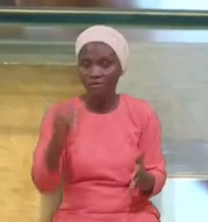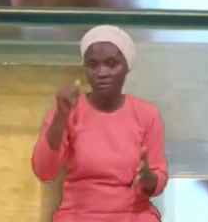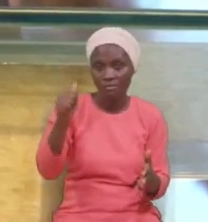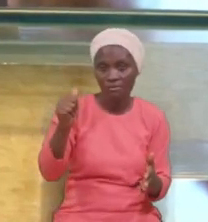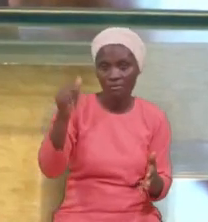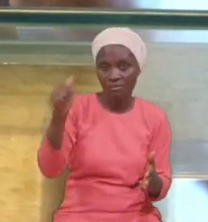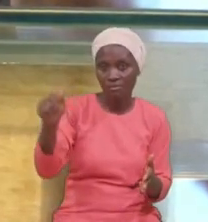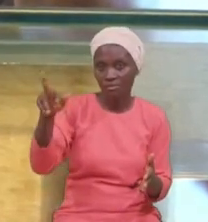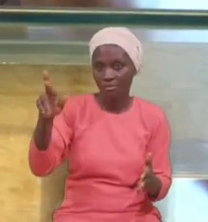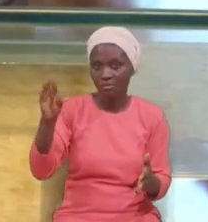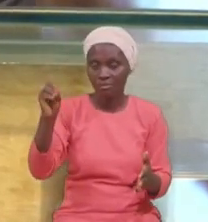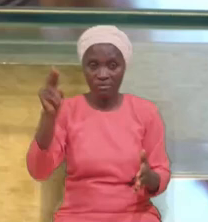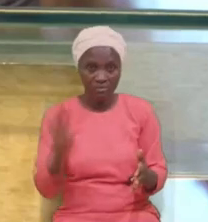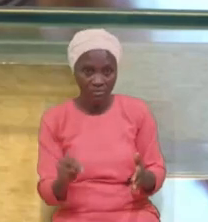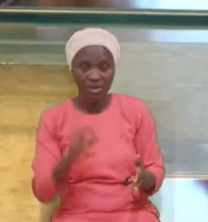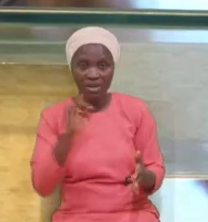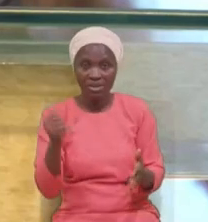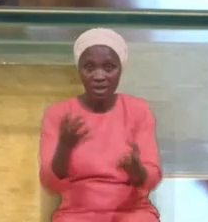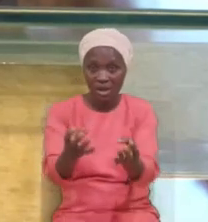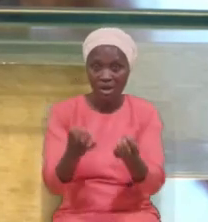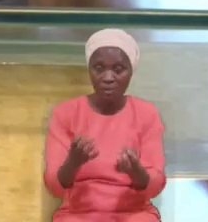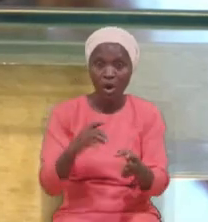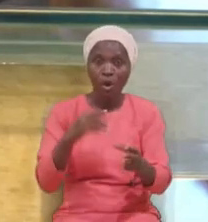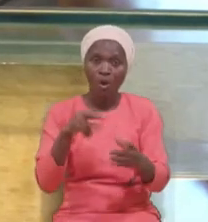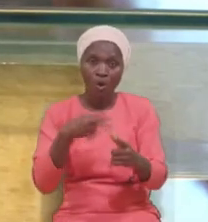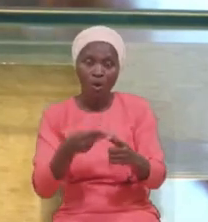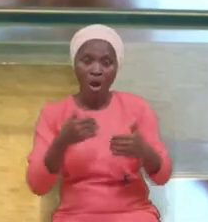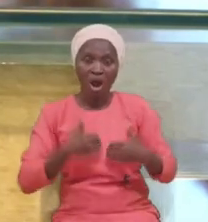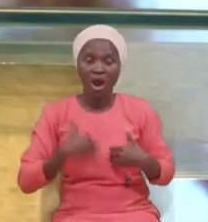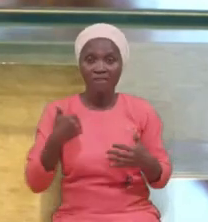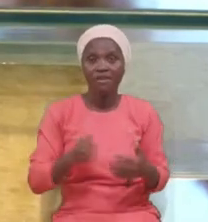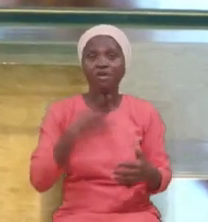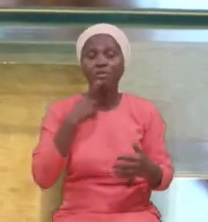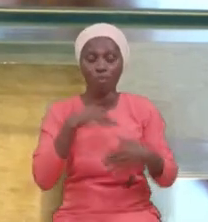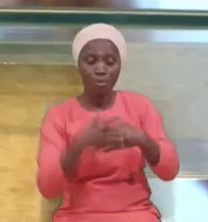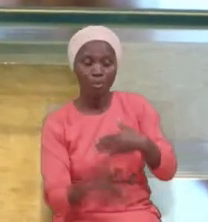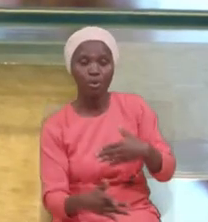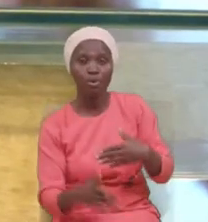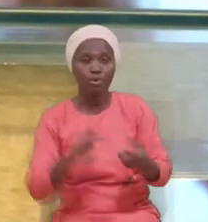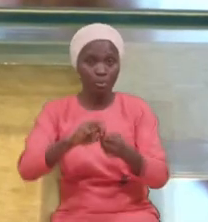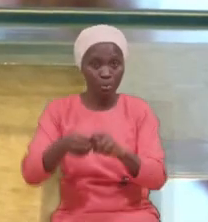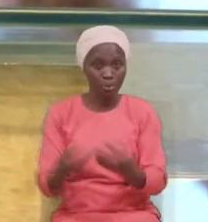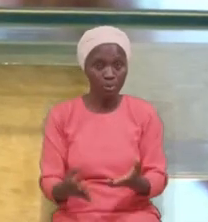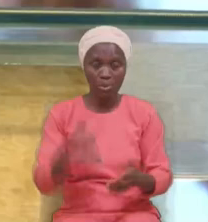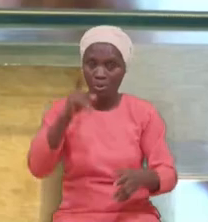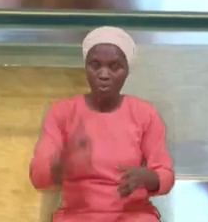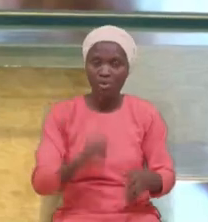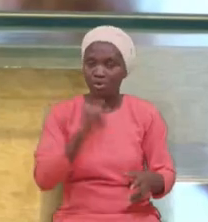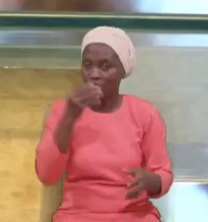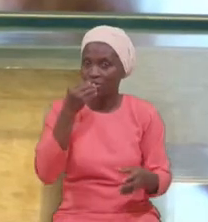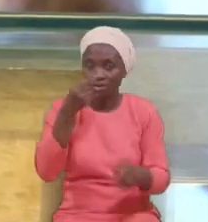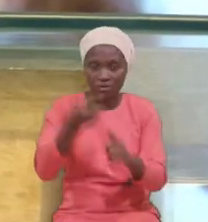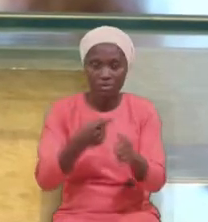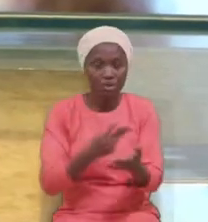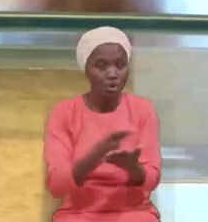lèpre ou une gonorrhée ne mangera point des choses saintes. Quel que